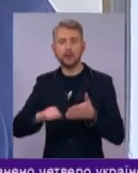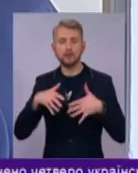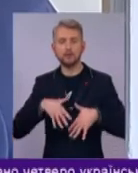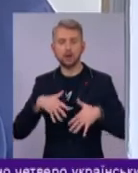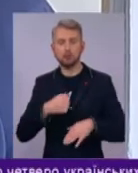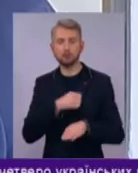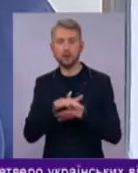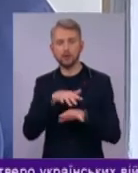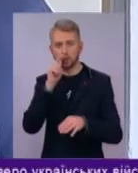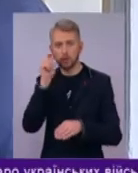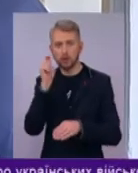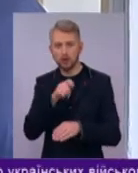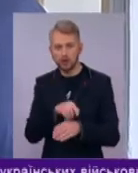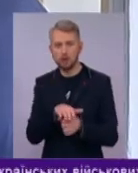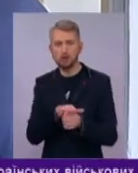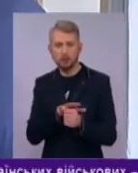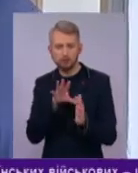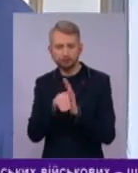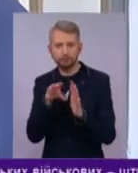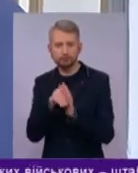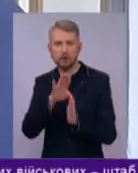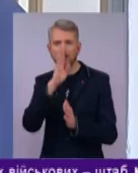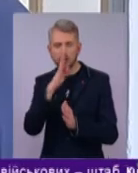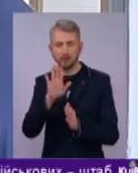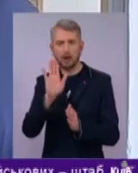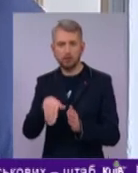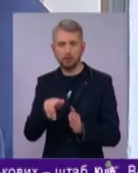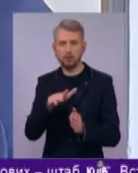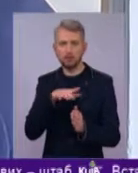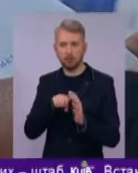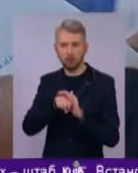сили України наповнили зрадниками, які потім перейшли на бік Росії.